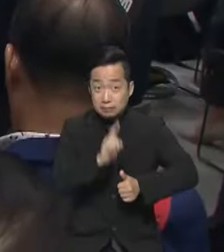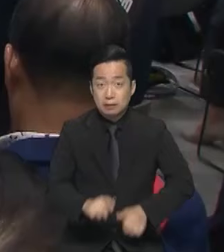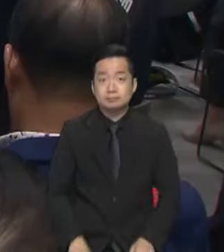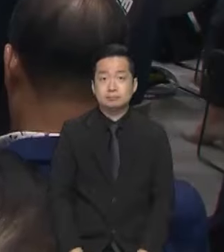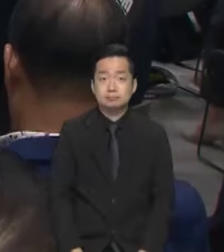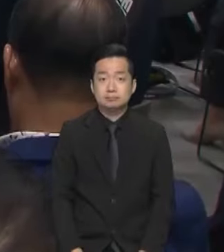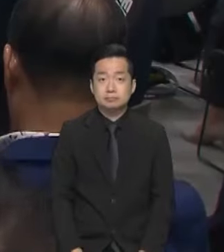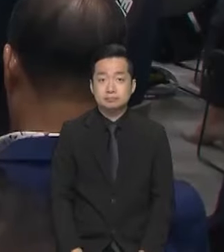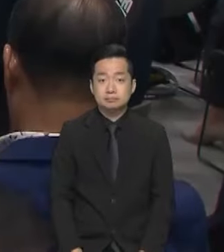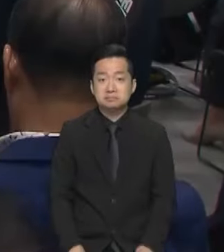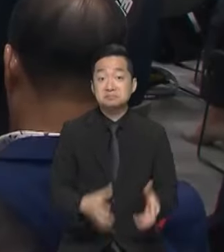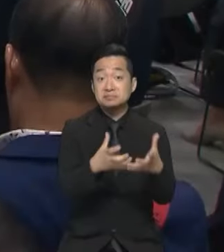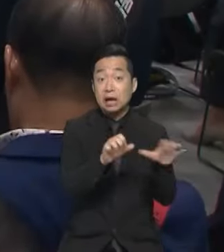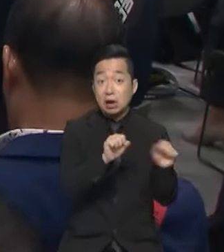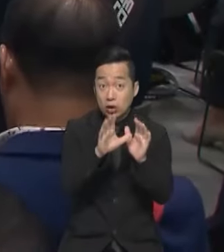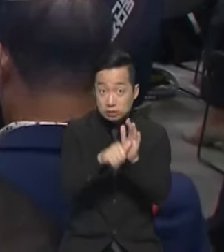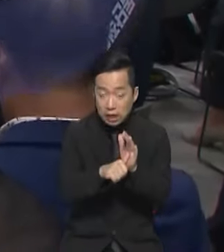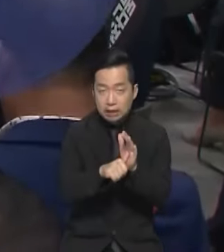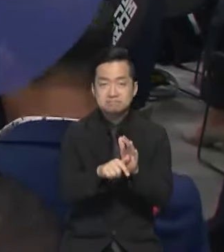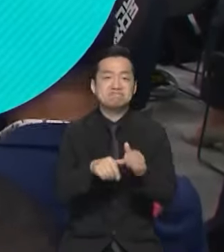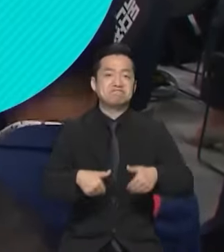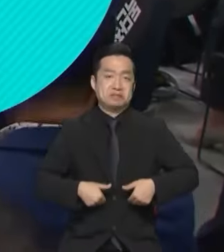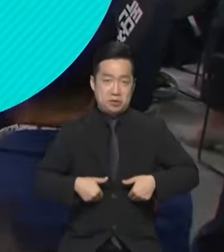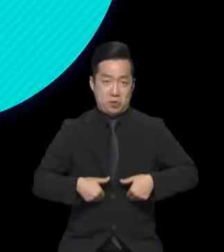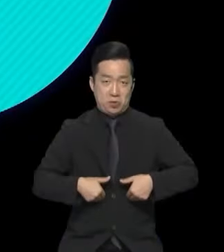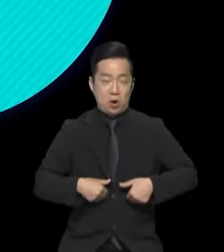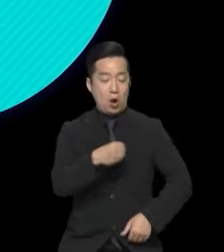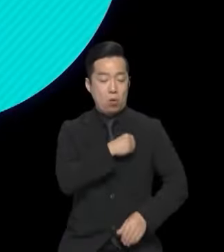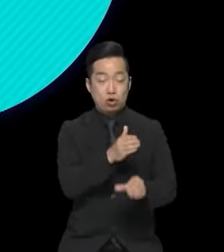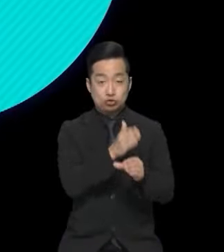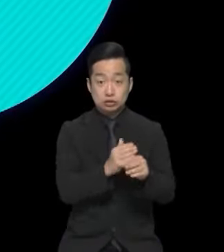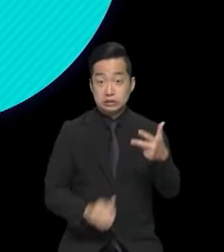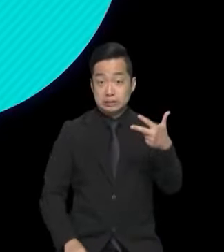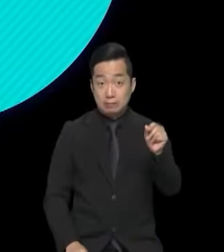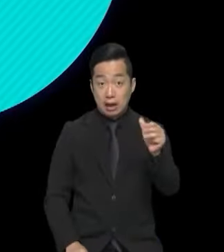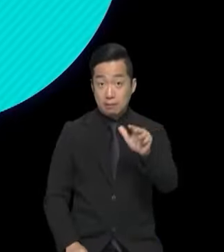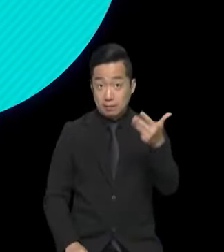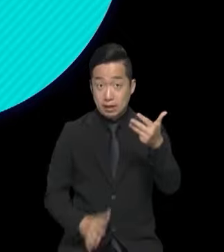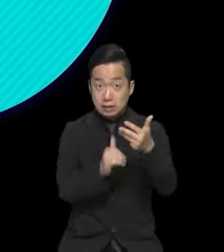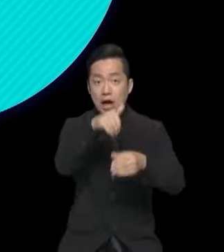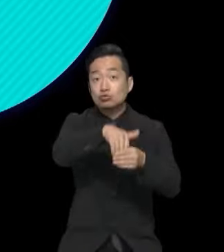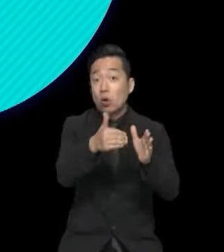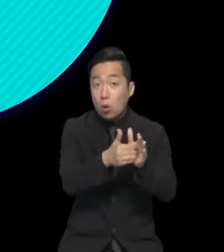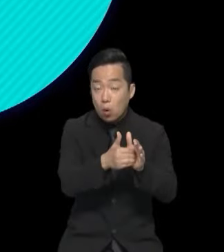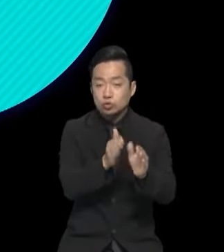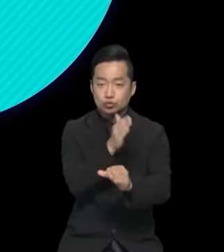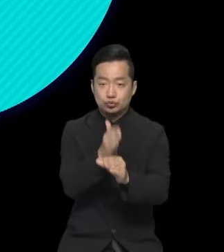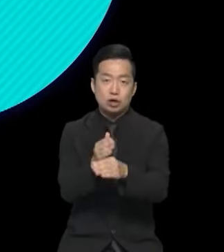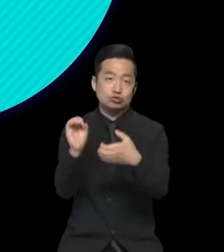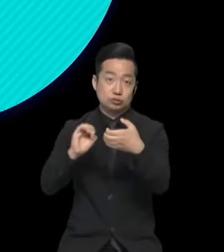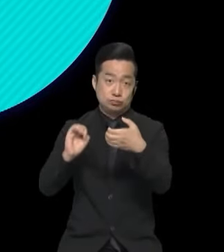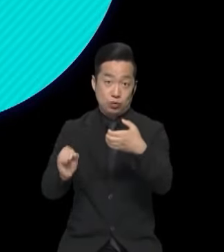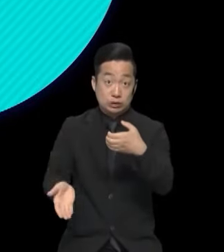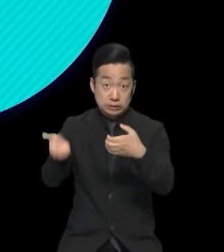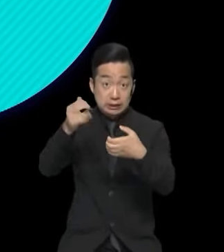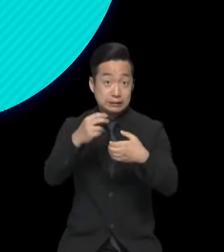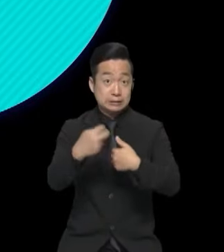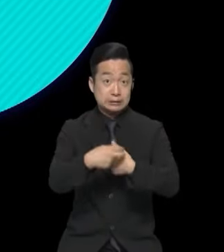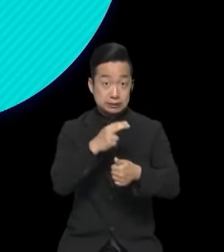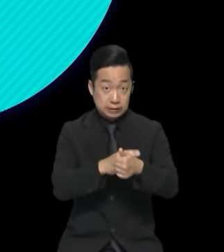상황으로 인해 집단행동 시점에 이르렀다며 전체 회원 중 7만 800여 명이 투표해 그중 90%가 넘는